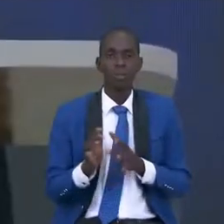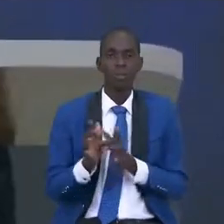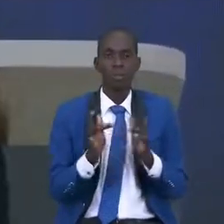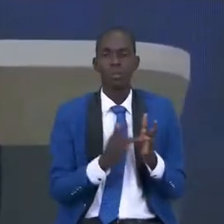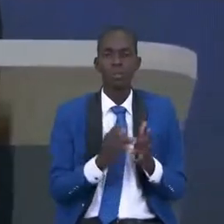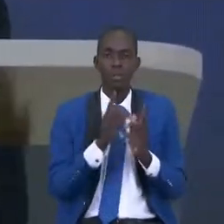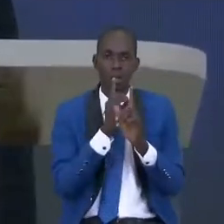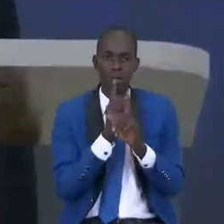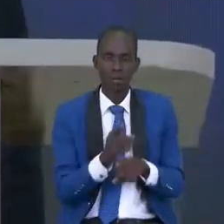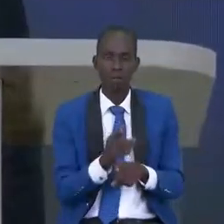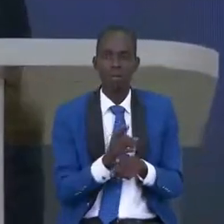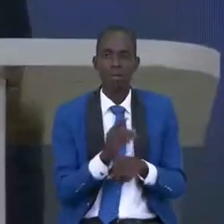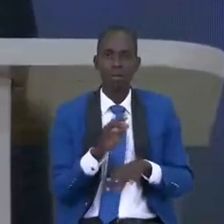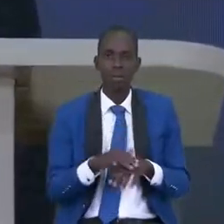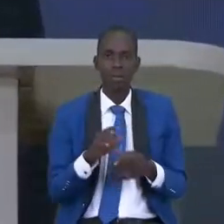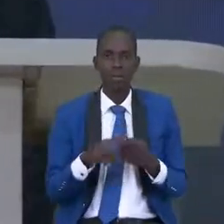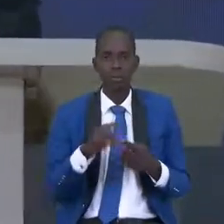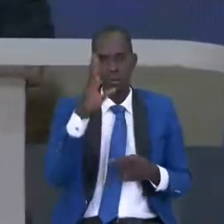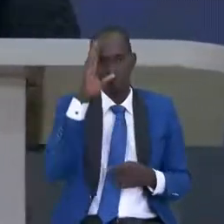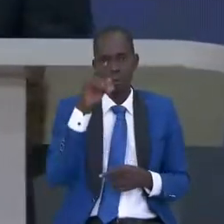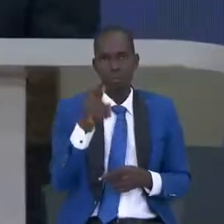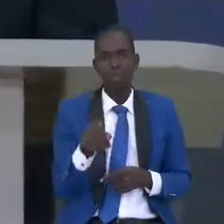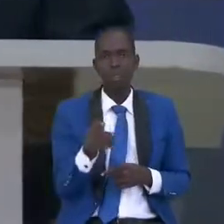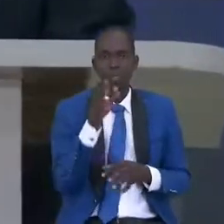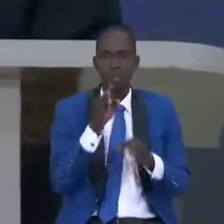Jésus lui dit,